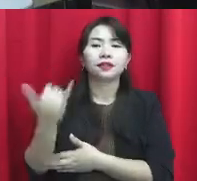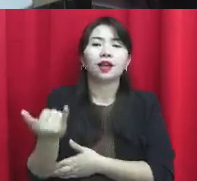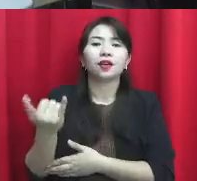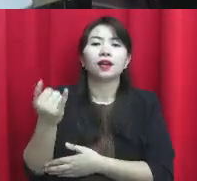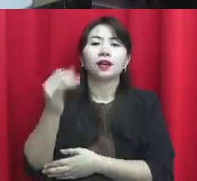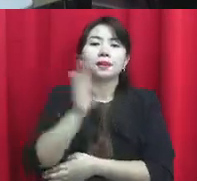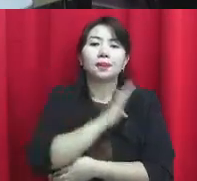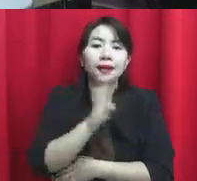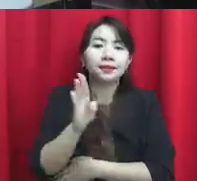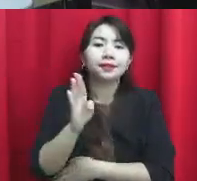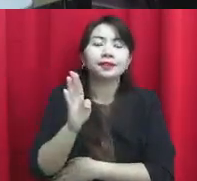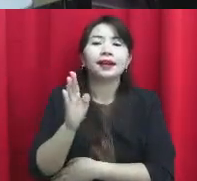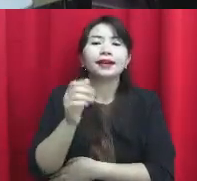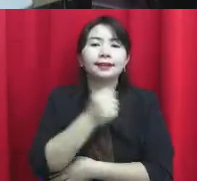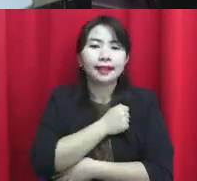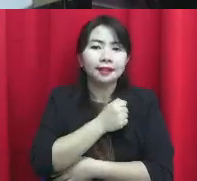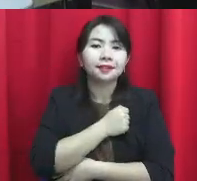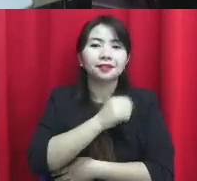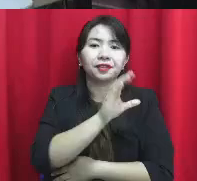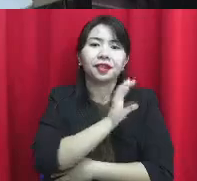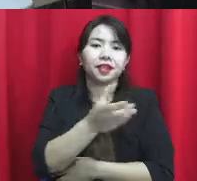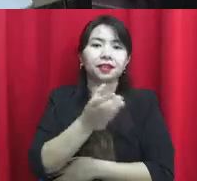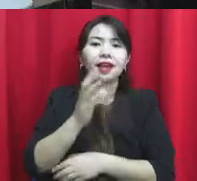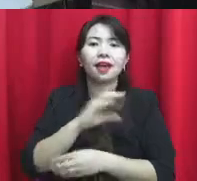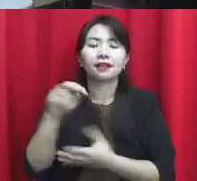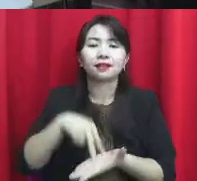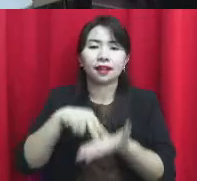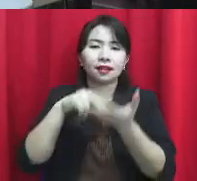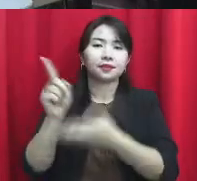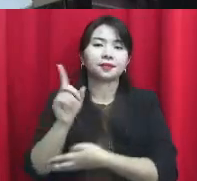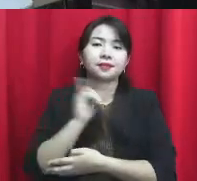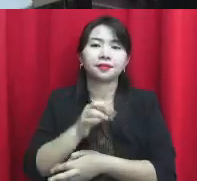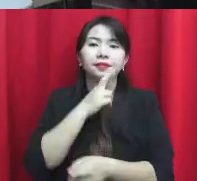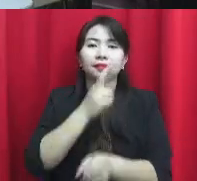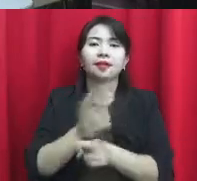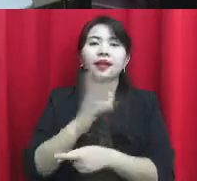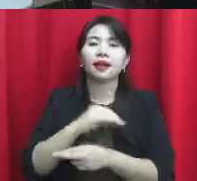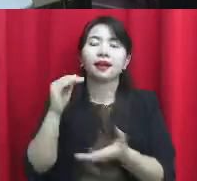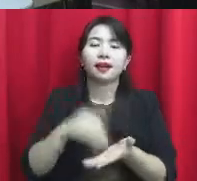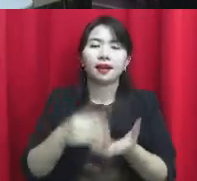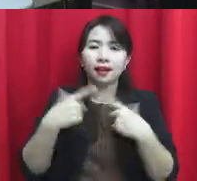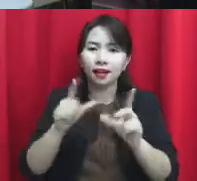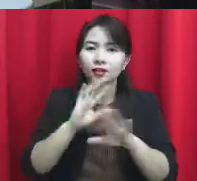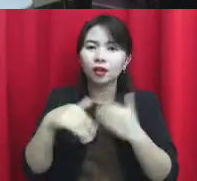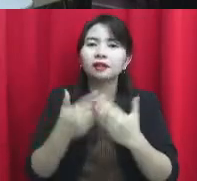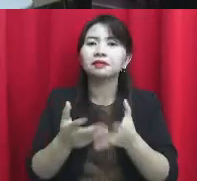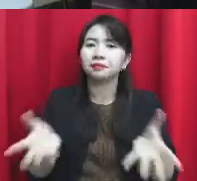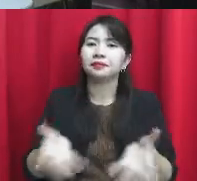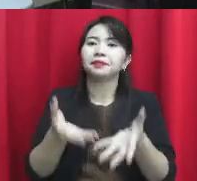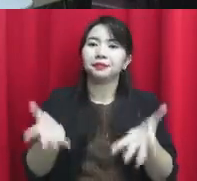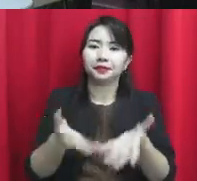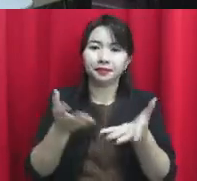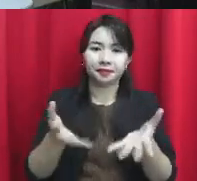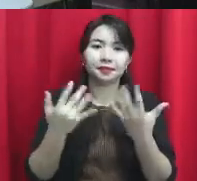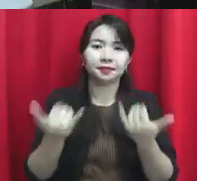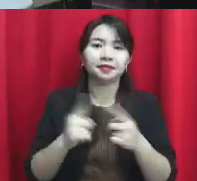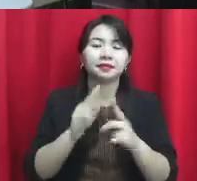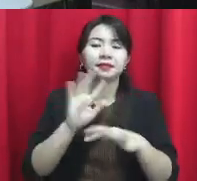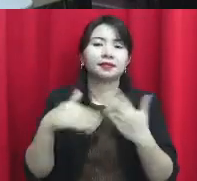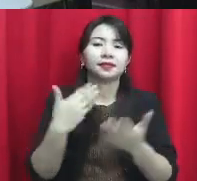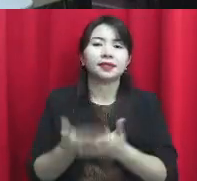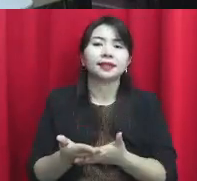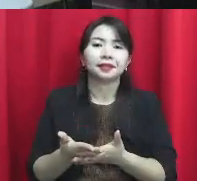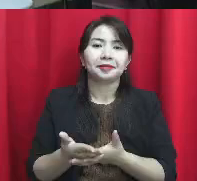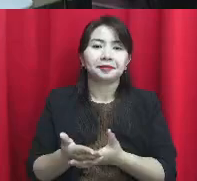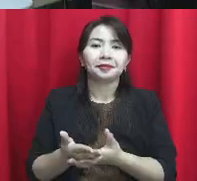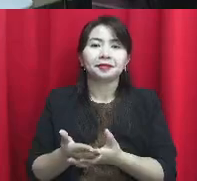self-confidence to stand up for what is right Kaya nga ang pinakamaganda doon let's sharpen it mga kapatid doon sa mga delegate let's